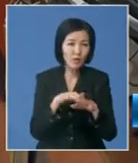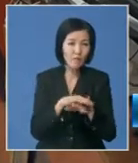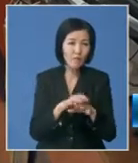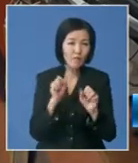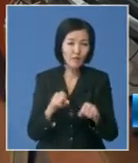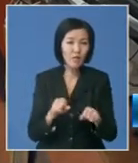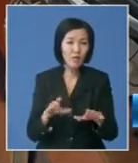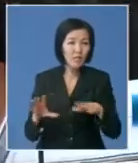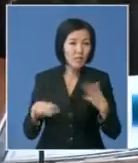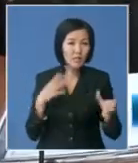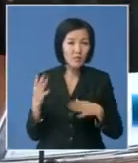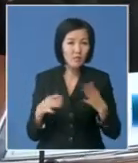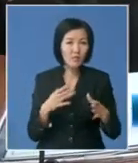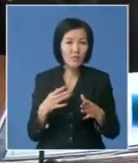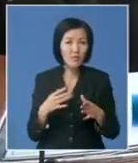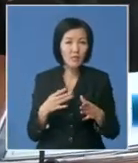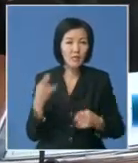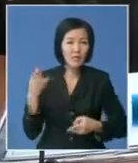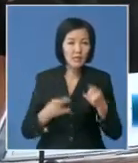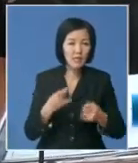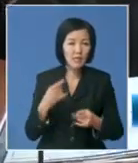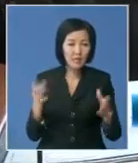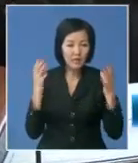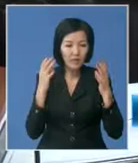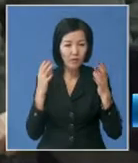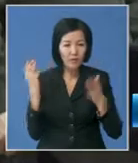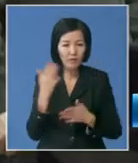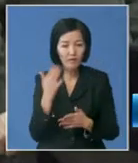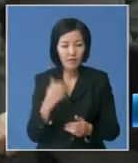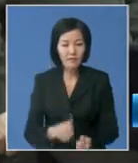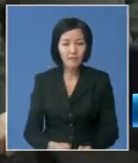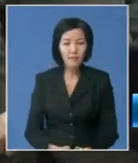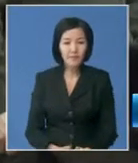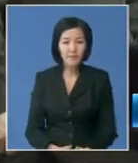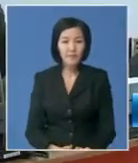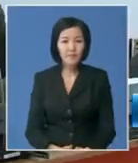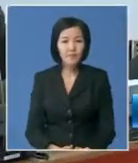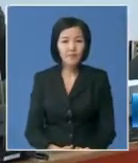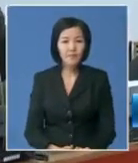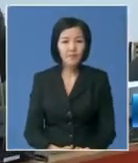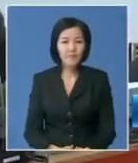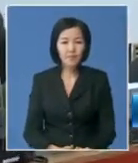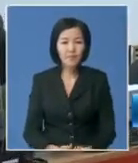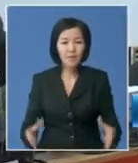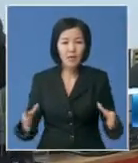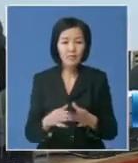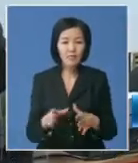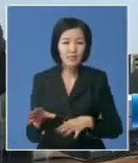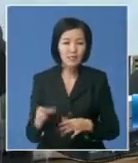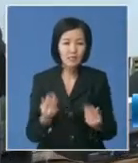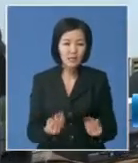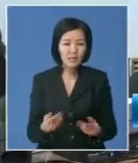население о возможных тренировочных перехватах теле и радио реализация данного проекта